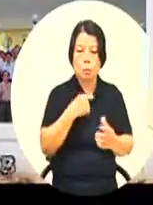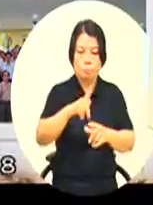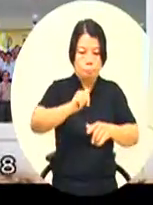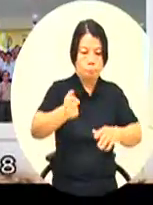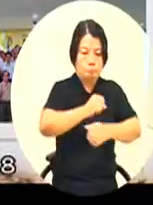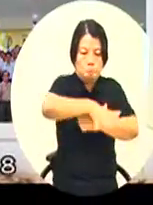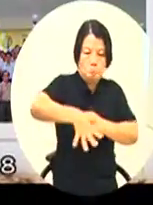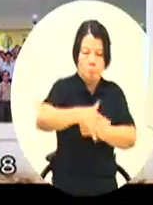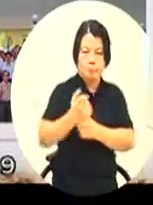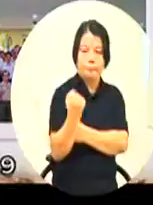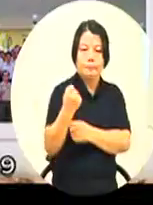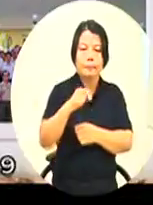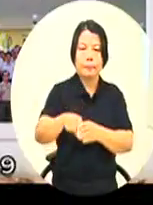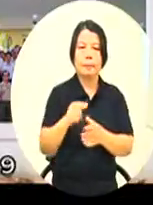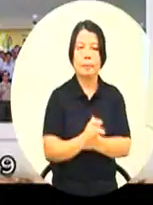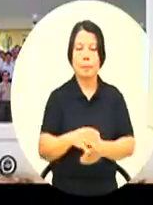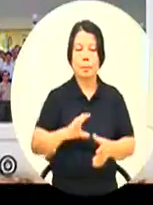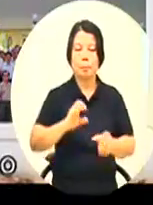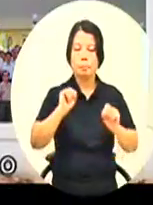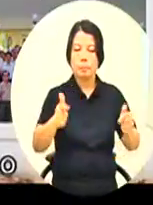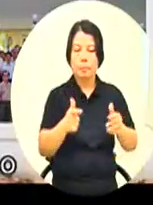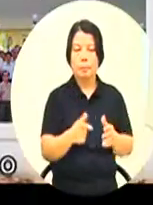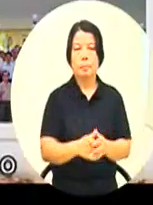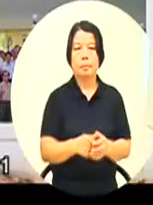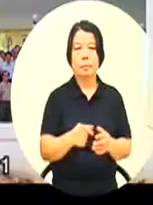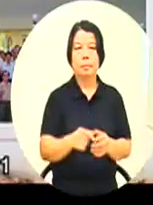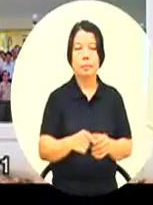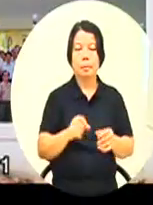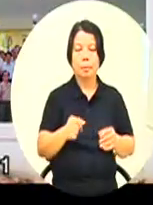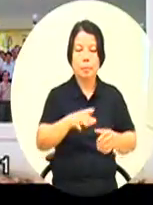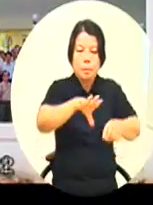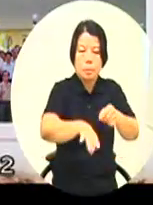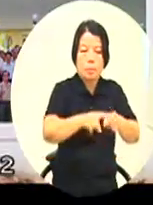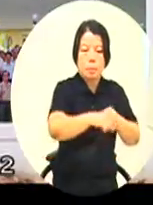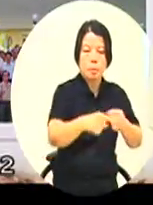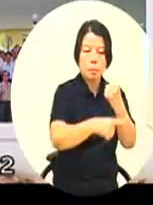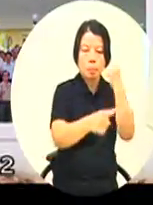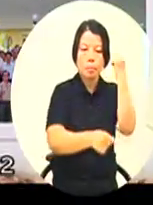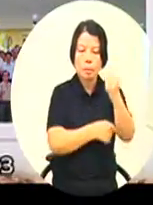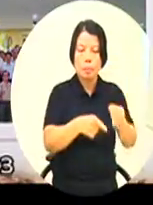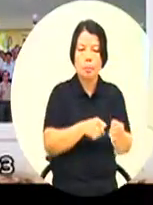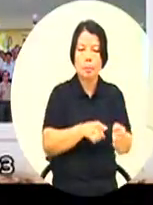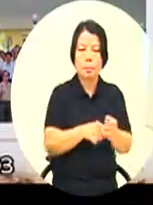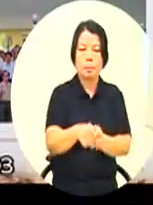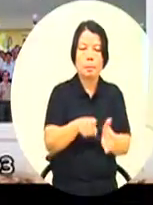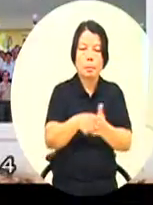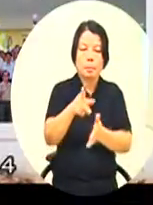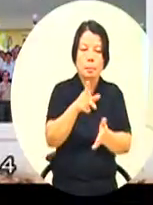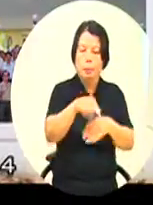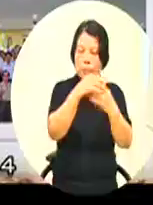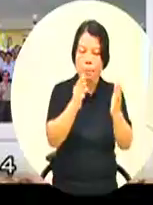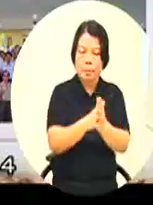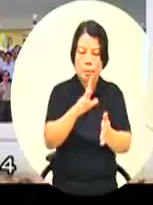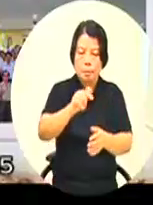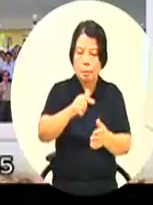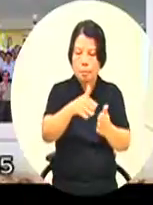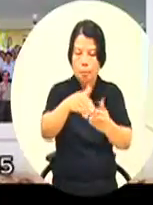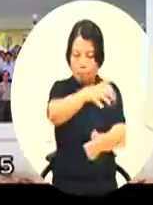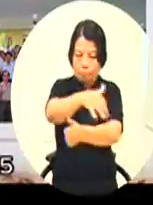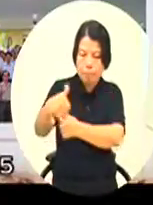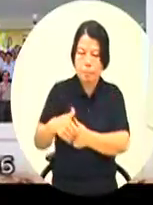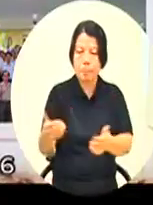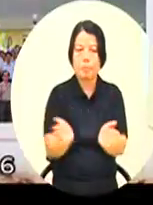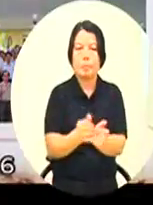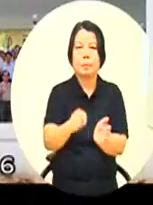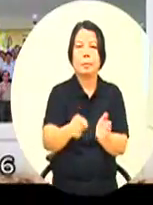如说我们的法政系，他就不止他就把所有南部跟法律相关科系的教师通通都找来了，所以空大的